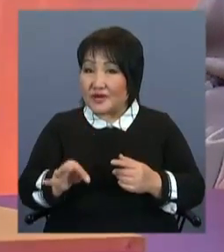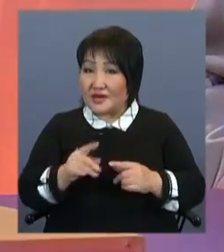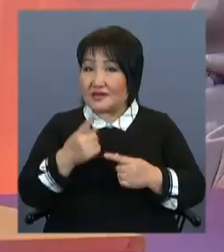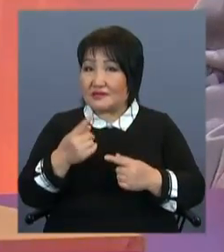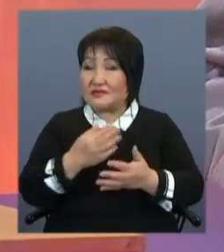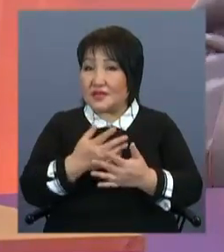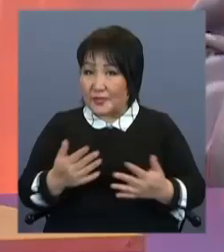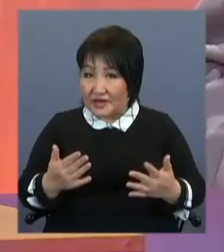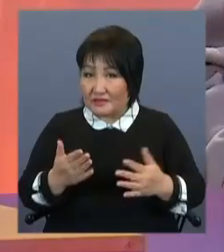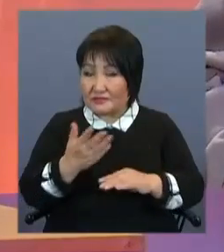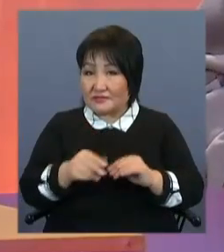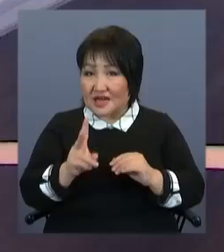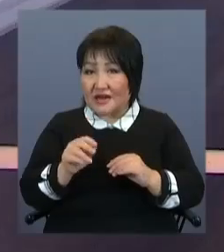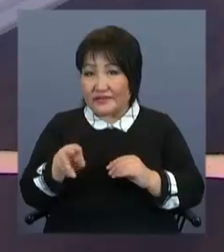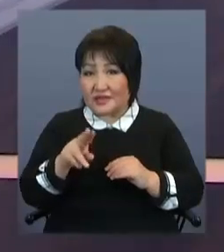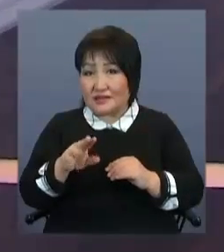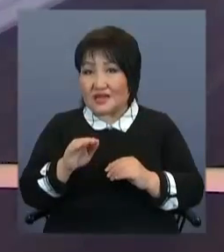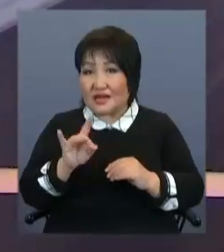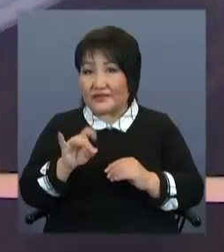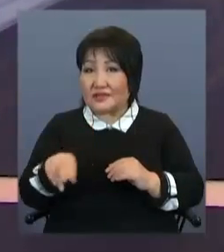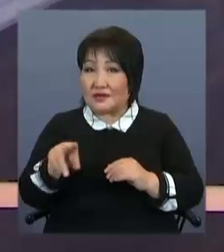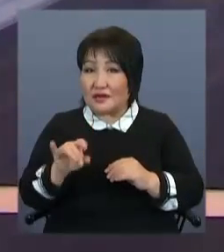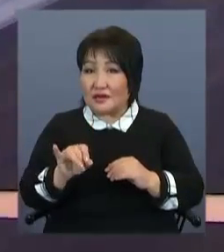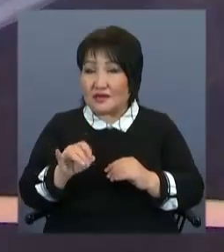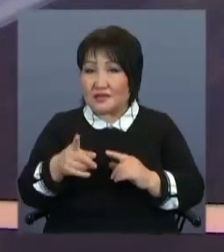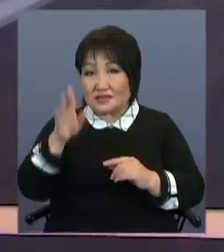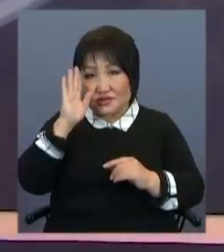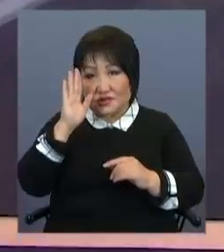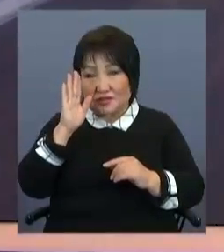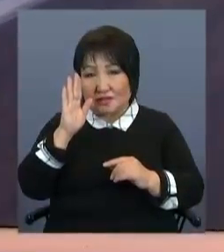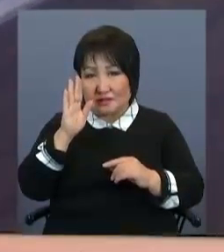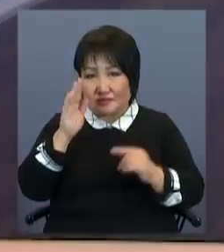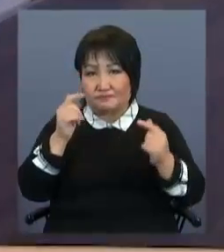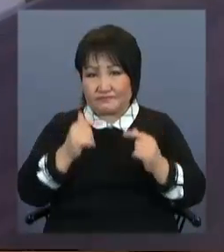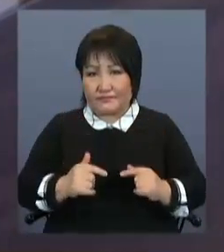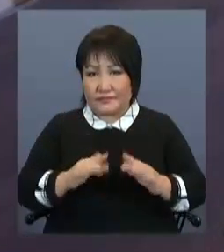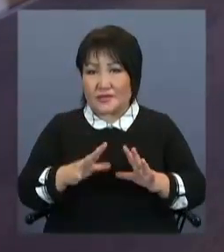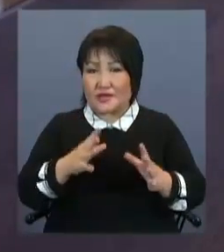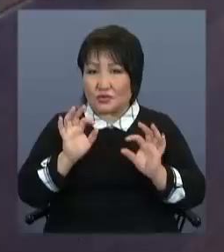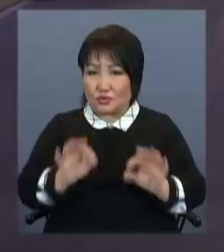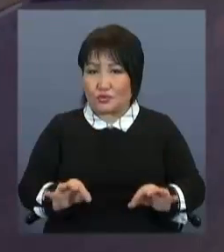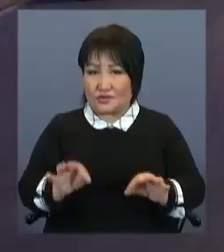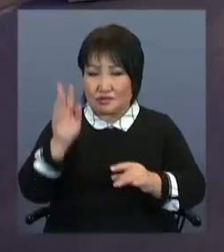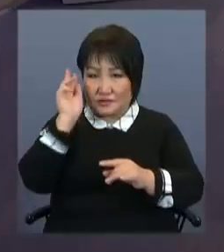бар, негізінде жігіттерге мезгілінде дұрыс сабағын өткізіп, дайындап,